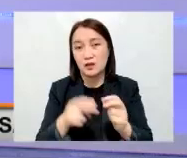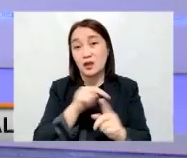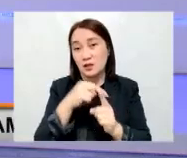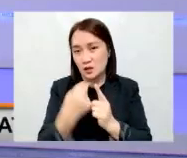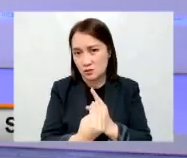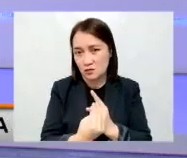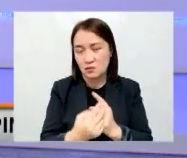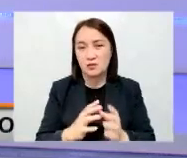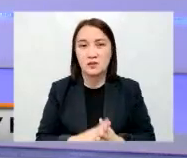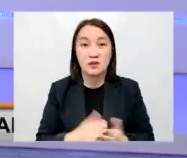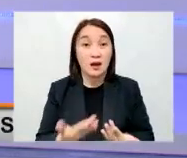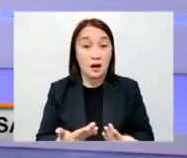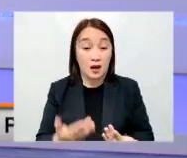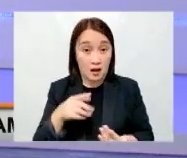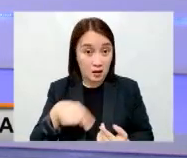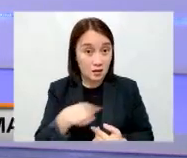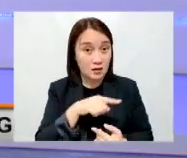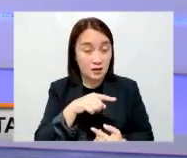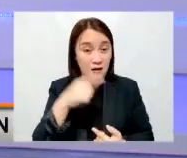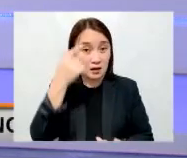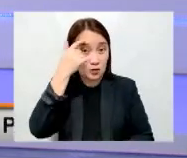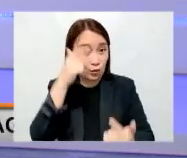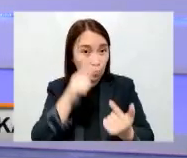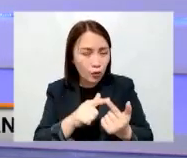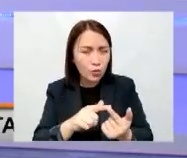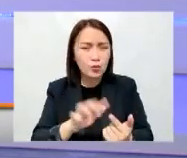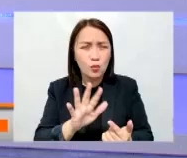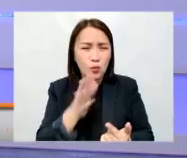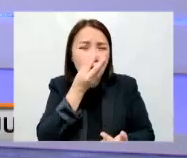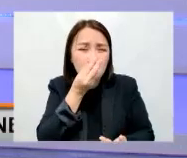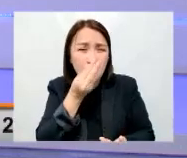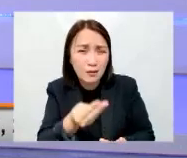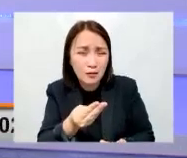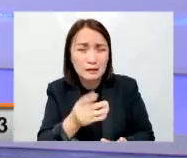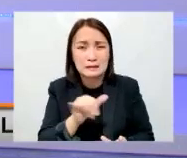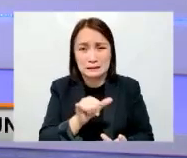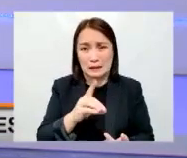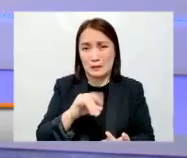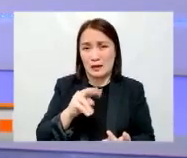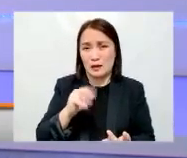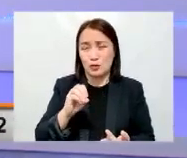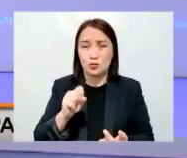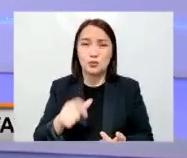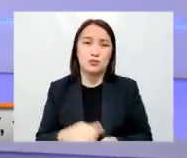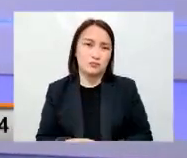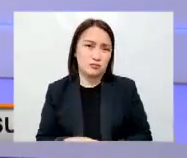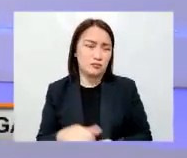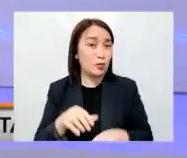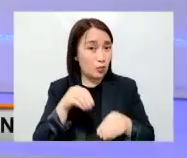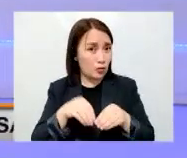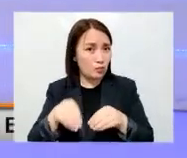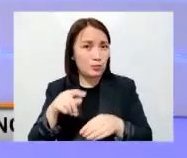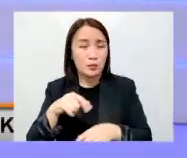ating paring goal, huwag ma-extinct at matulad sa mga dinosaur ang mga halamang ito. O mga kapatid,